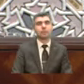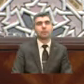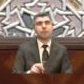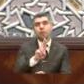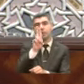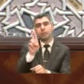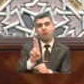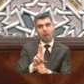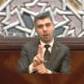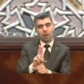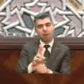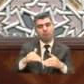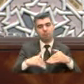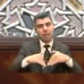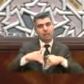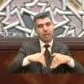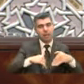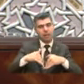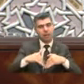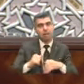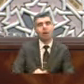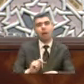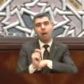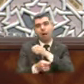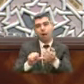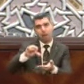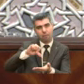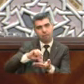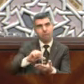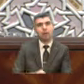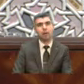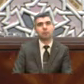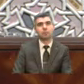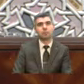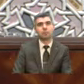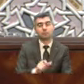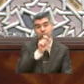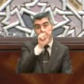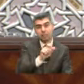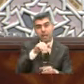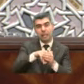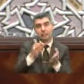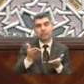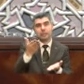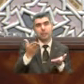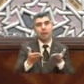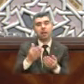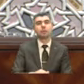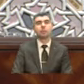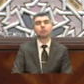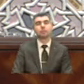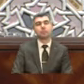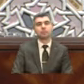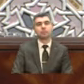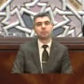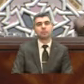يتعلق بالمسالك الطرقية والطرق القروية لسيدات والسادة النواب المحترمين من الفريق الاستقلالي للوحدة والتعادلية. تفضلوا